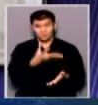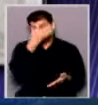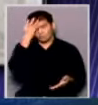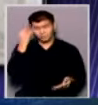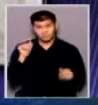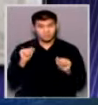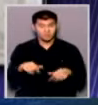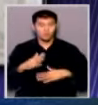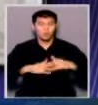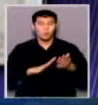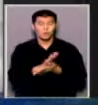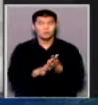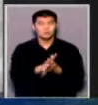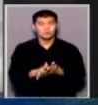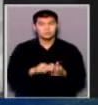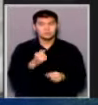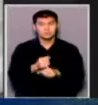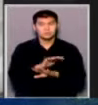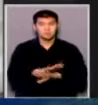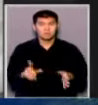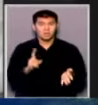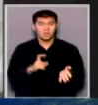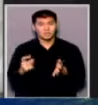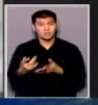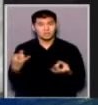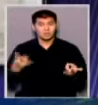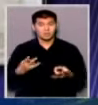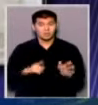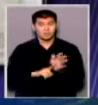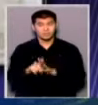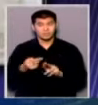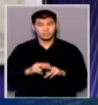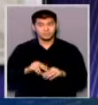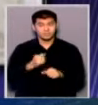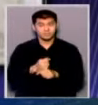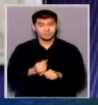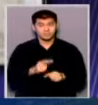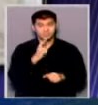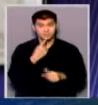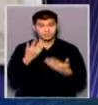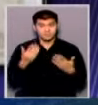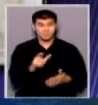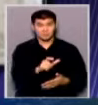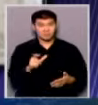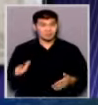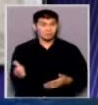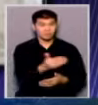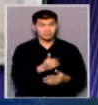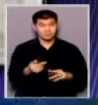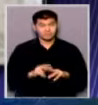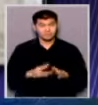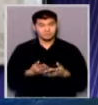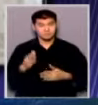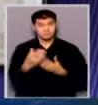айтуға болады, қолда бірақ қолды үндеу. Антисептик құралдарды қазір бастапқы вирус осы өршіген кезде адамдардың барлығы дерлік